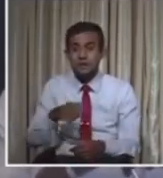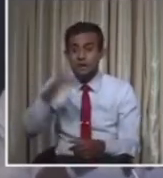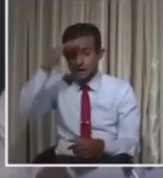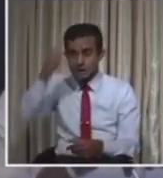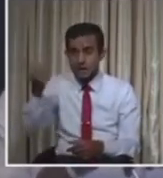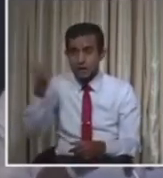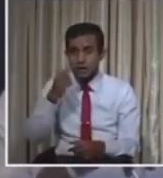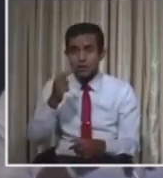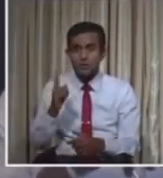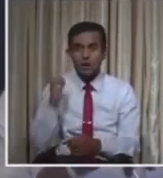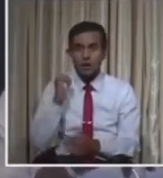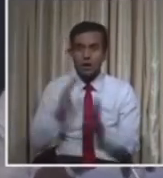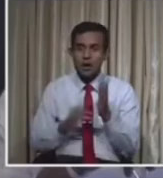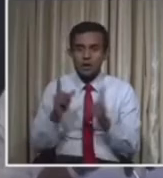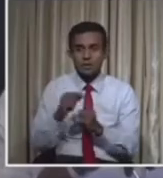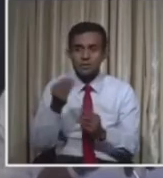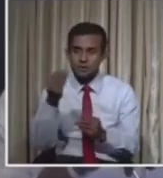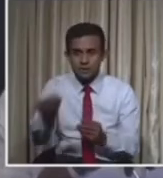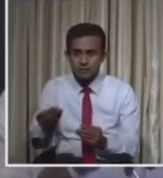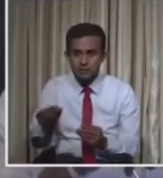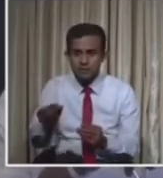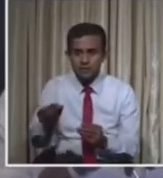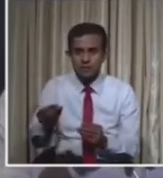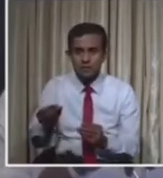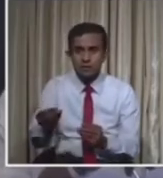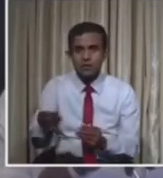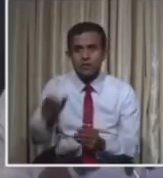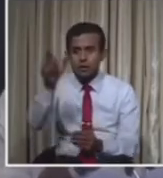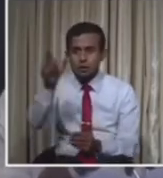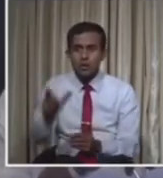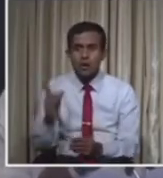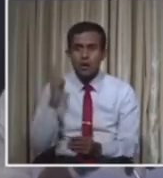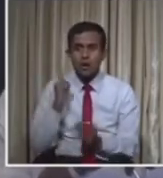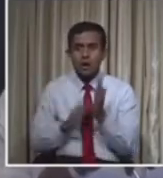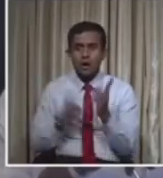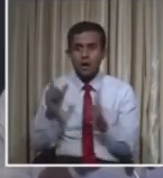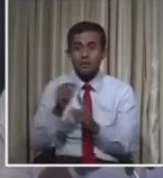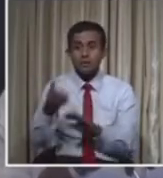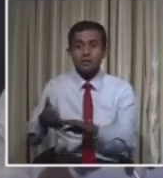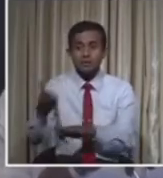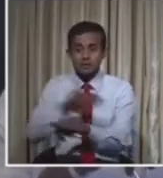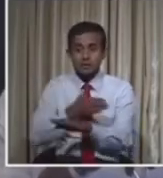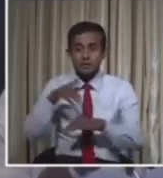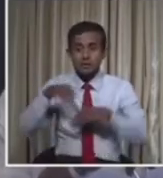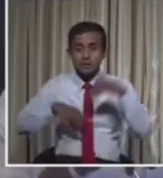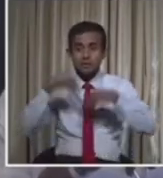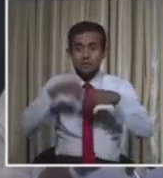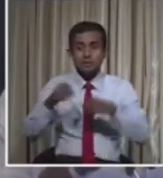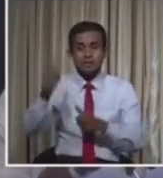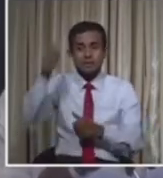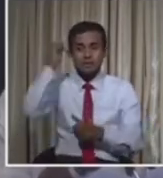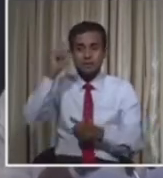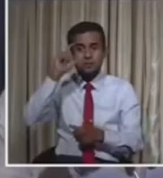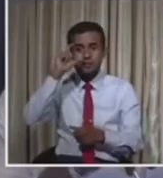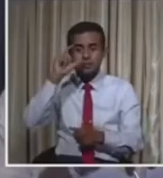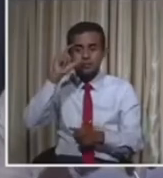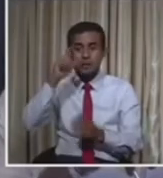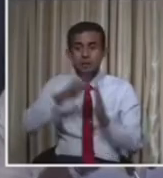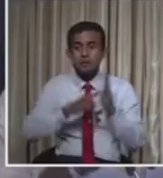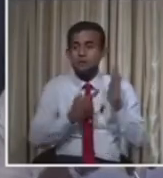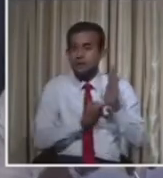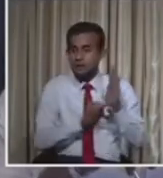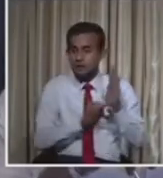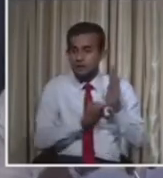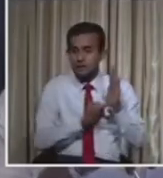කිව්වේ ඔබතුමාට ආරක්ෂක අමතිකම දෙනවා ඔබතුමා ආරක්ෂක අමතිකම දෙන්න ඉස්සෙල්ලා මේ රටේ දේශපාලන ඉතිහාසයට පොඩ්ඩක් යන්න ජේ.ආර්.